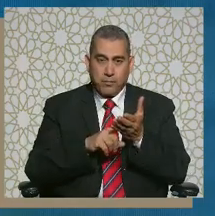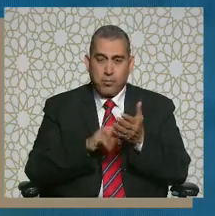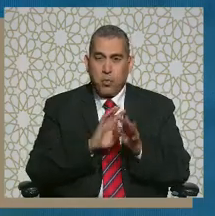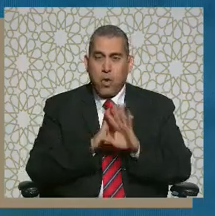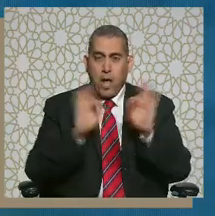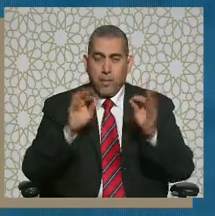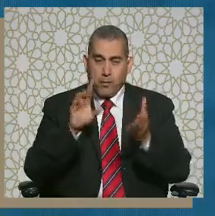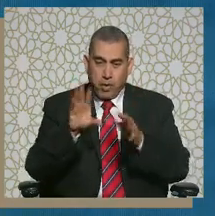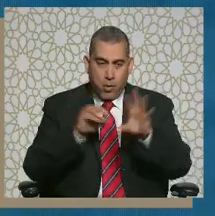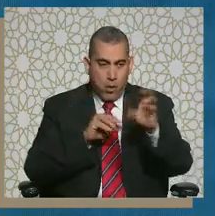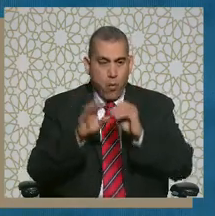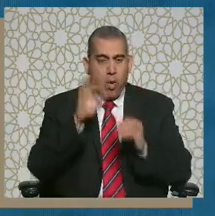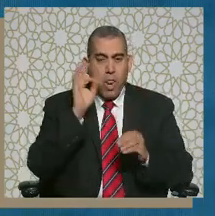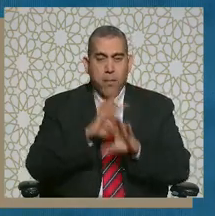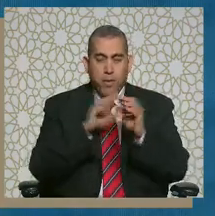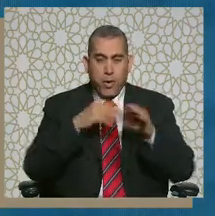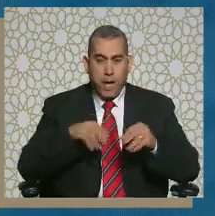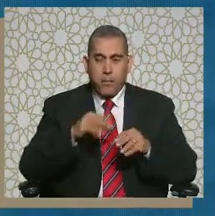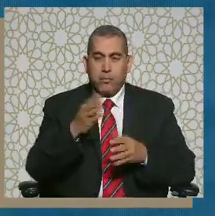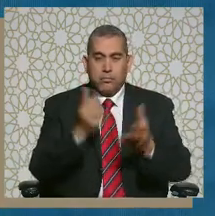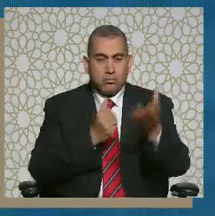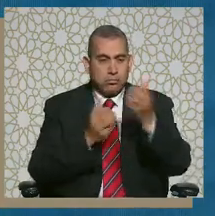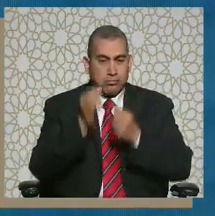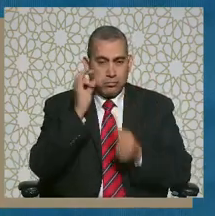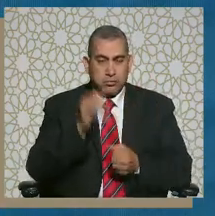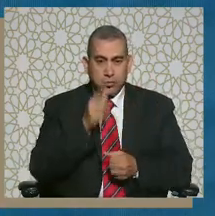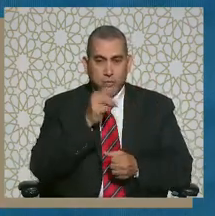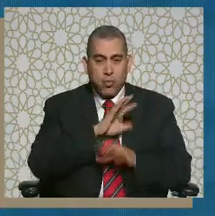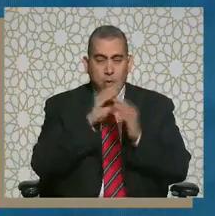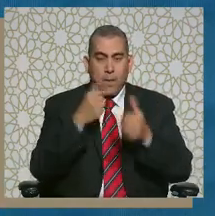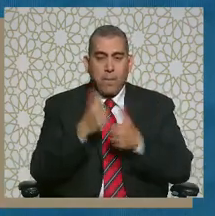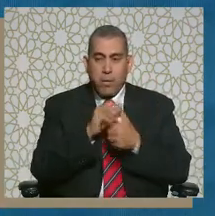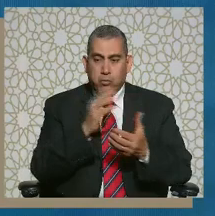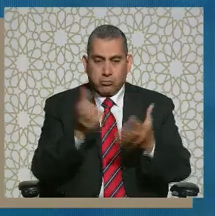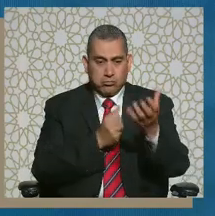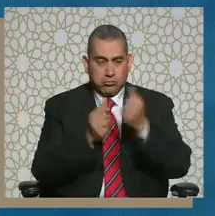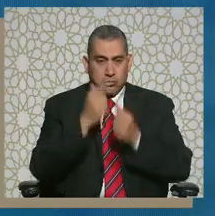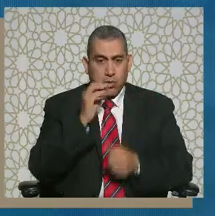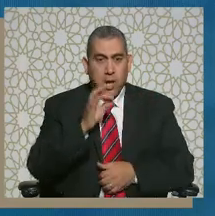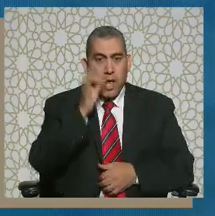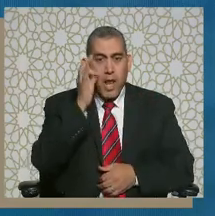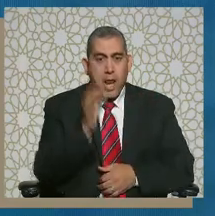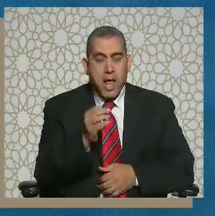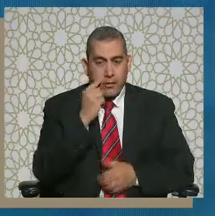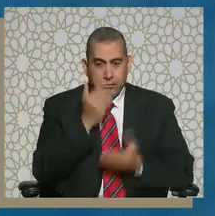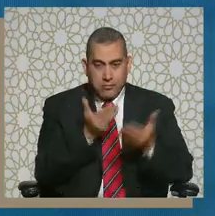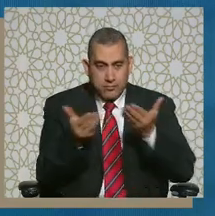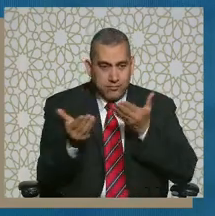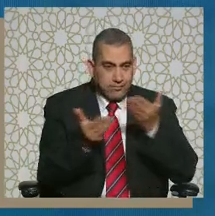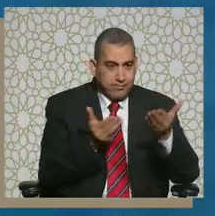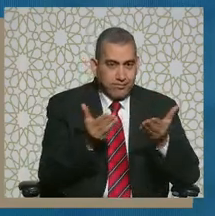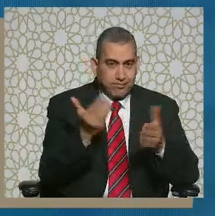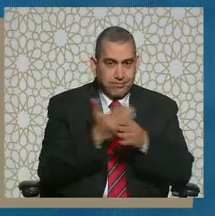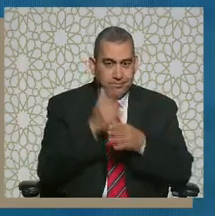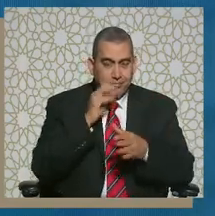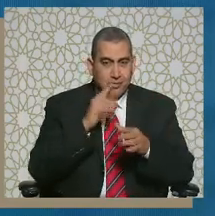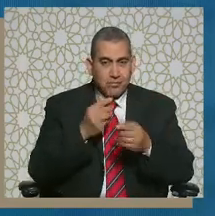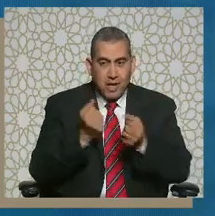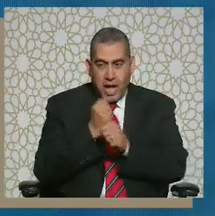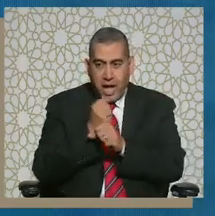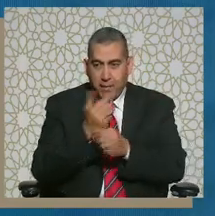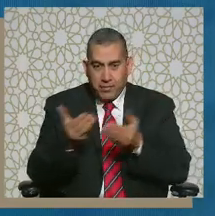ولازم مش بس تلبي الاحتياجات لازم تسد الاحتياجات لا انت لازم تدرها عشان تقدر تتعامل مع